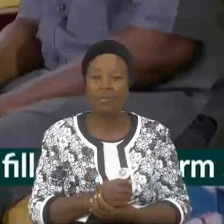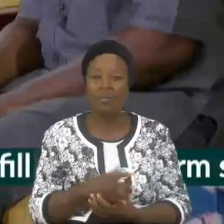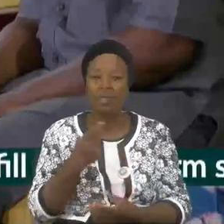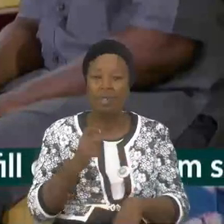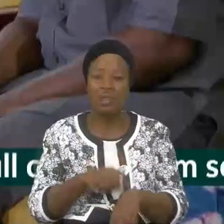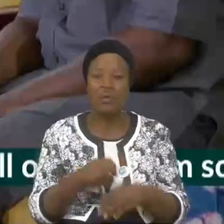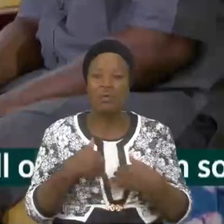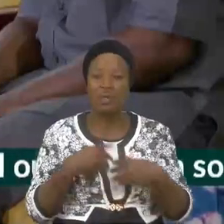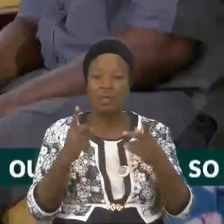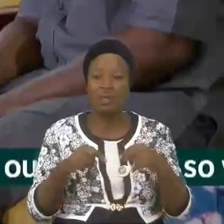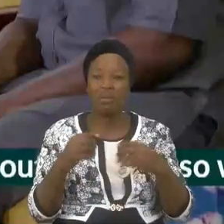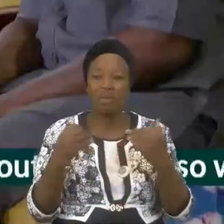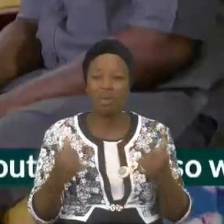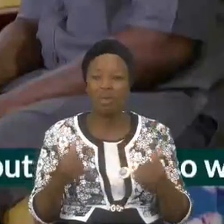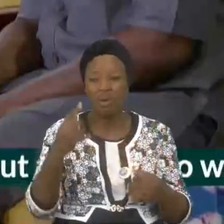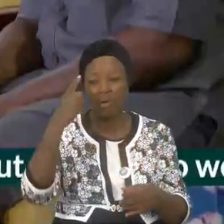L'heure est venue.